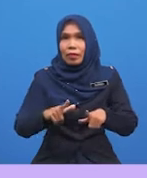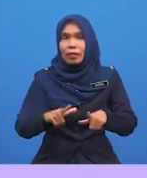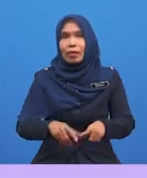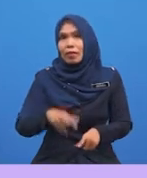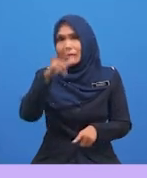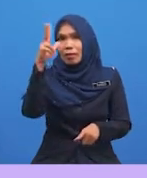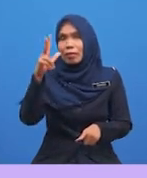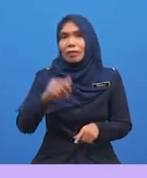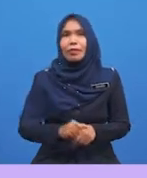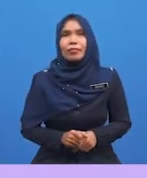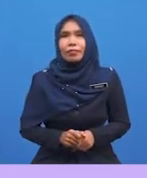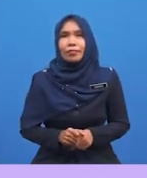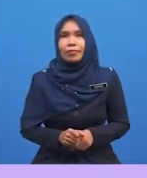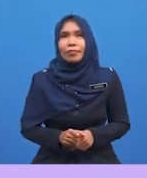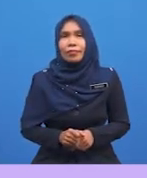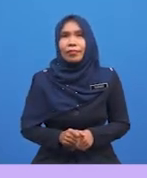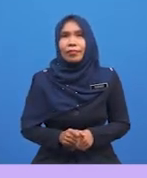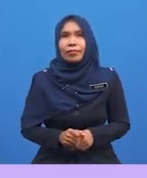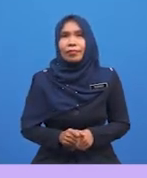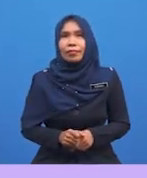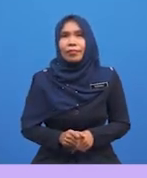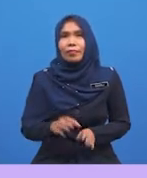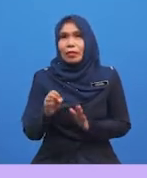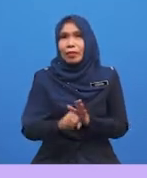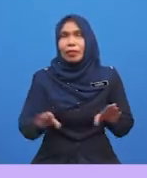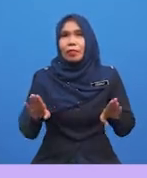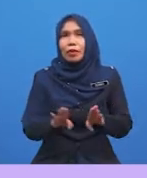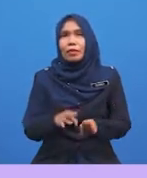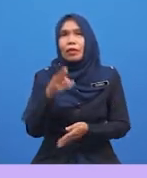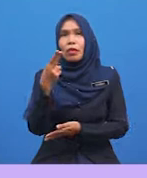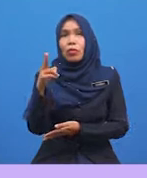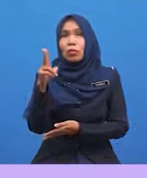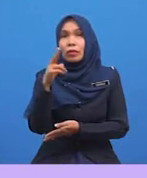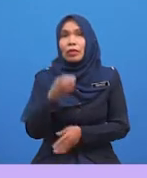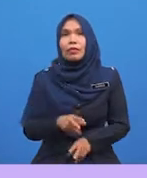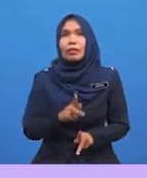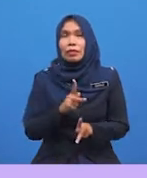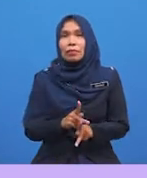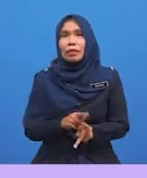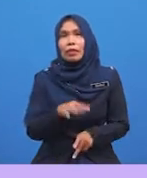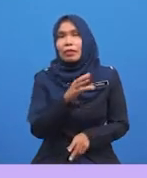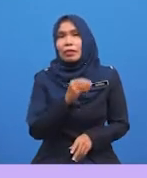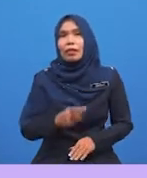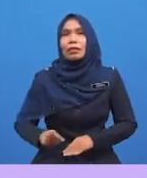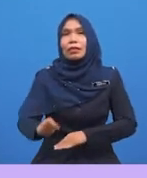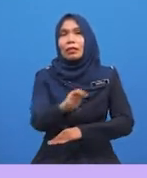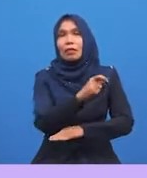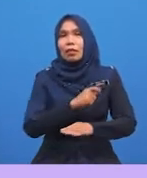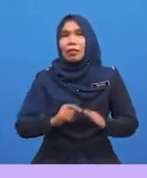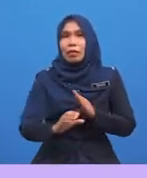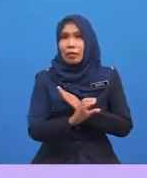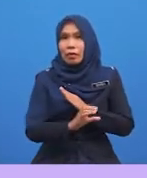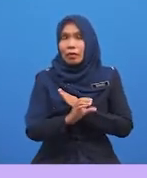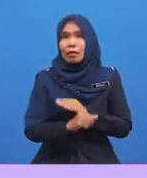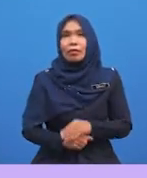kerajaan mewartakan kawasan tertentu sebagai hutan simpan dan taman negara demi kelestarian